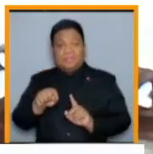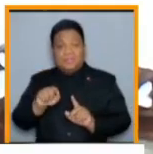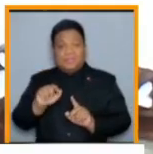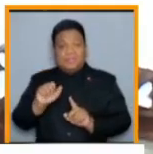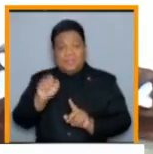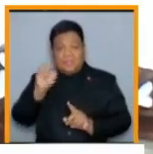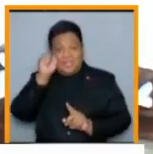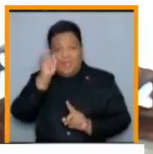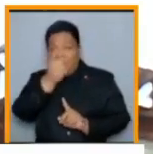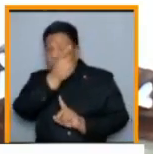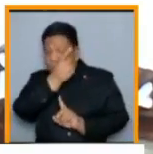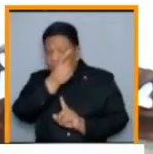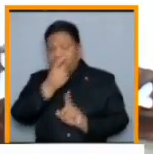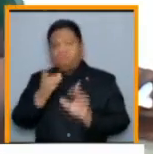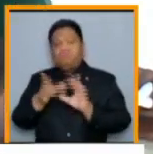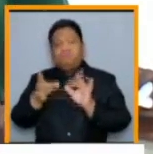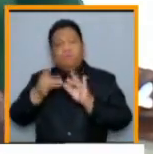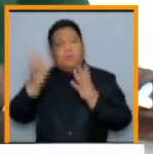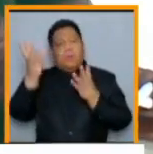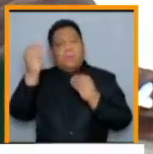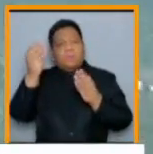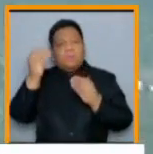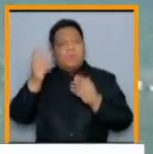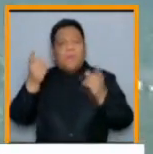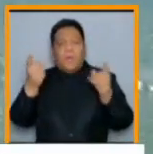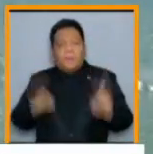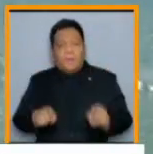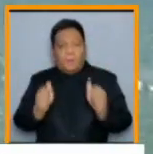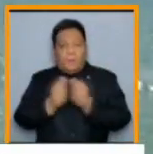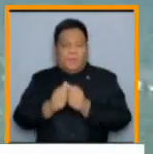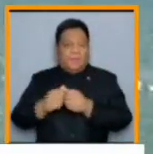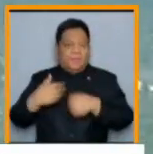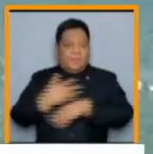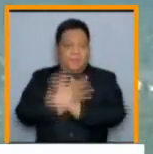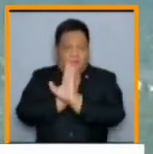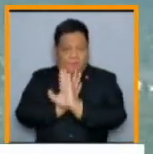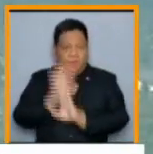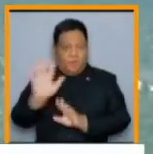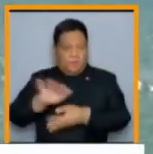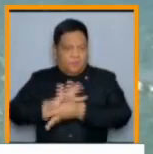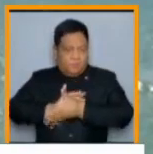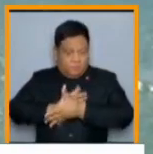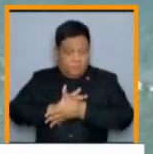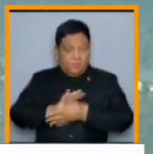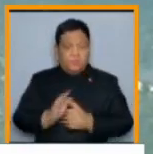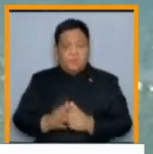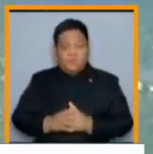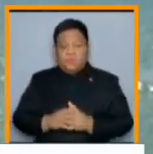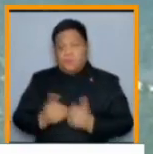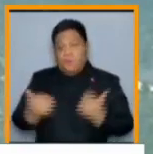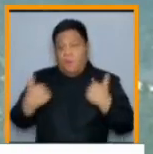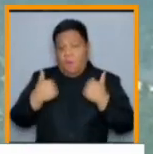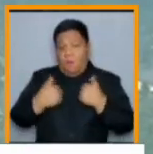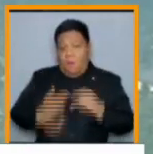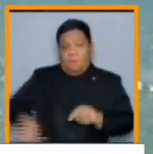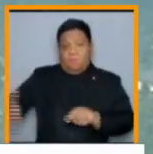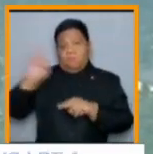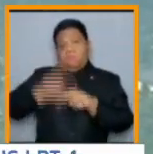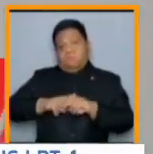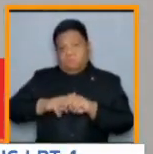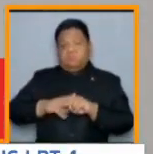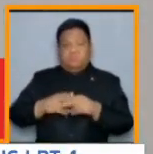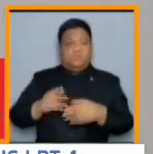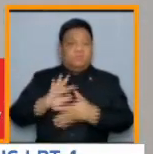nagbigay ng update sa lagay ng COVID-19 sa Davao City. Nag-plateau daw ang COVID-19 cases sa Davao City. Patuloy din daw